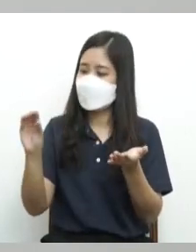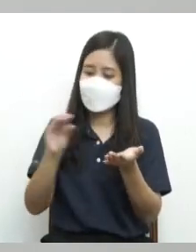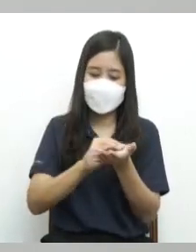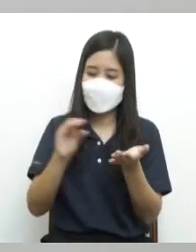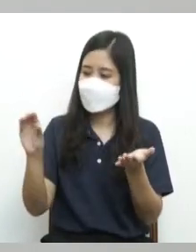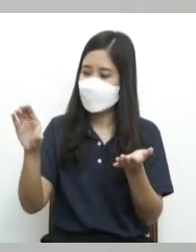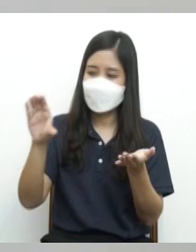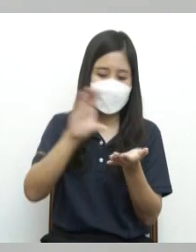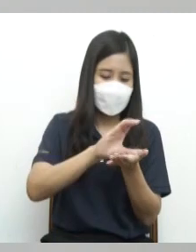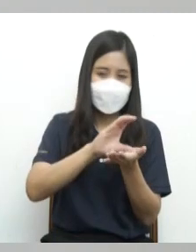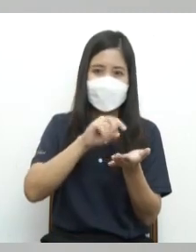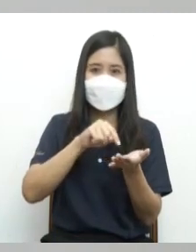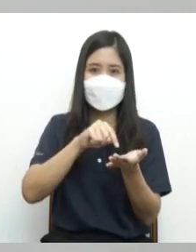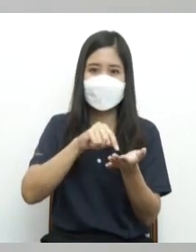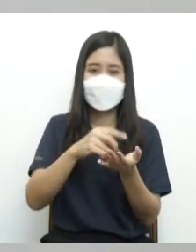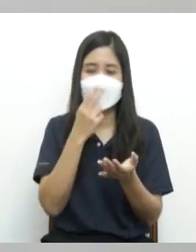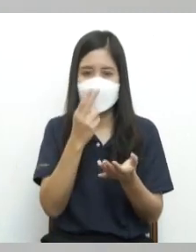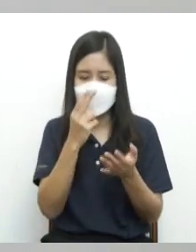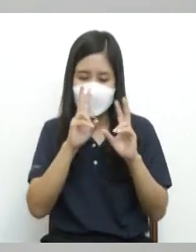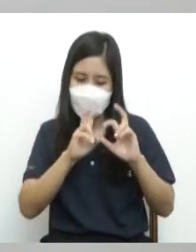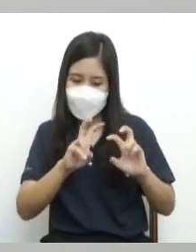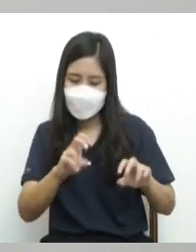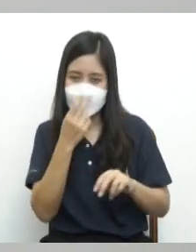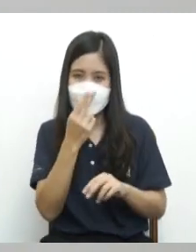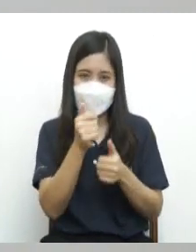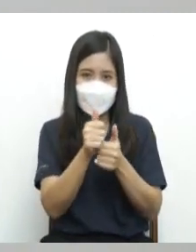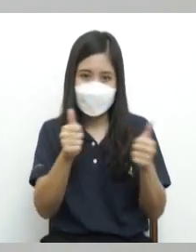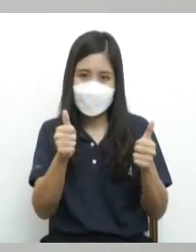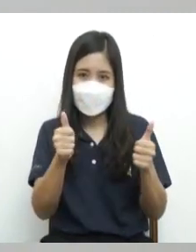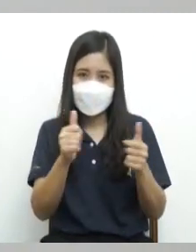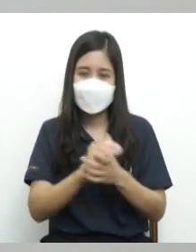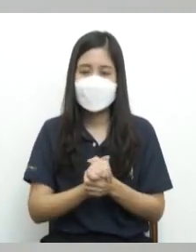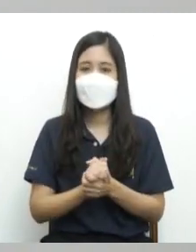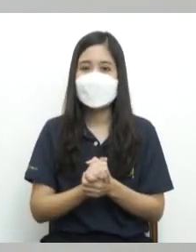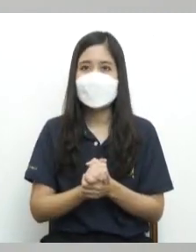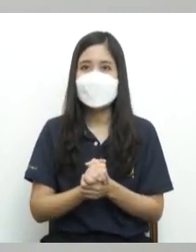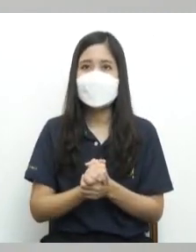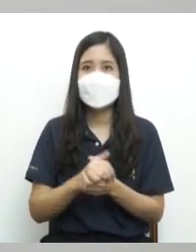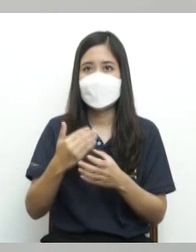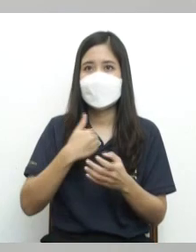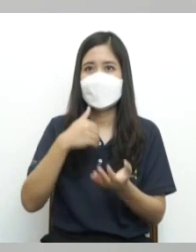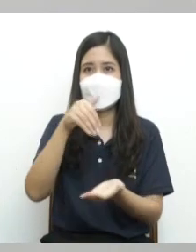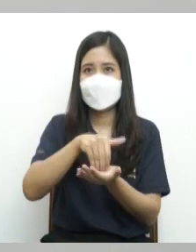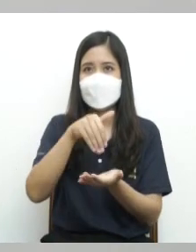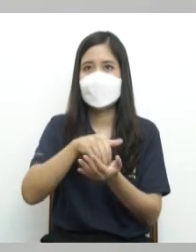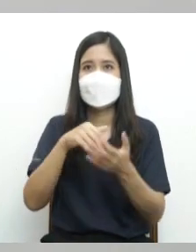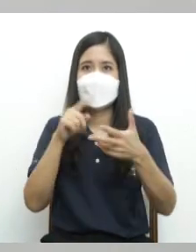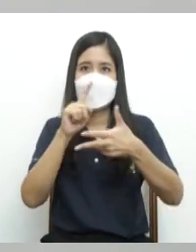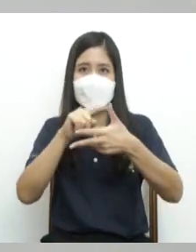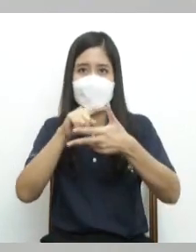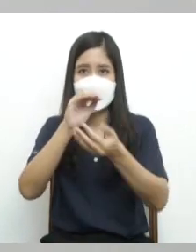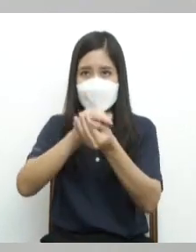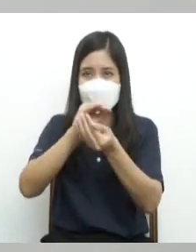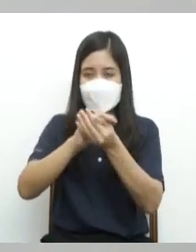10แผนอยากให้ลองพิจารณาและลองเลือกกันดูงั้นกลับไปที่หลักการ3หลักการนะคะออมเพิ่มจากตอนแรก